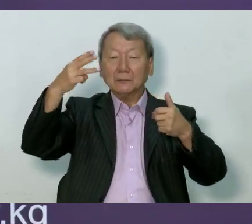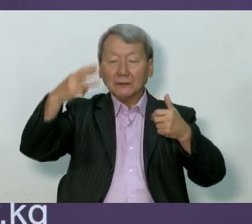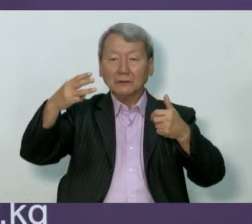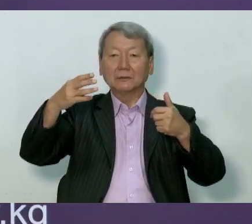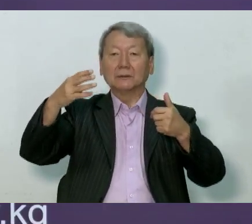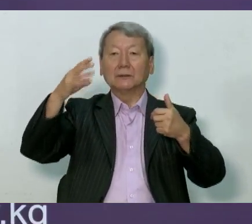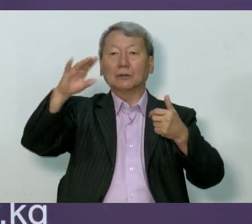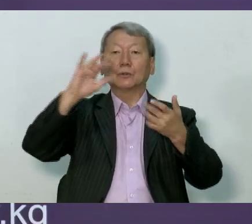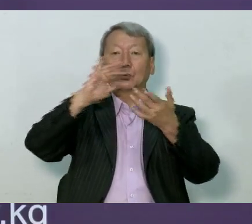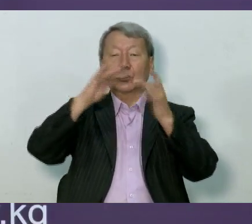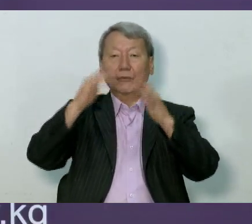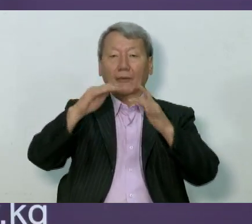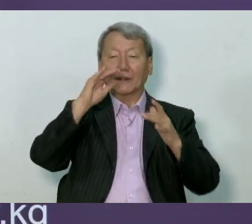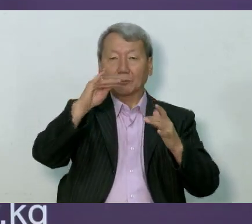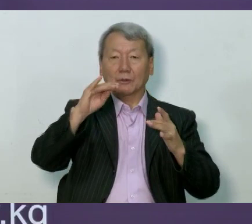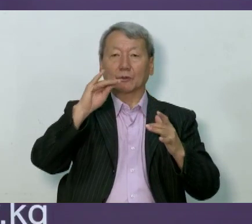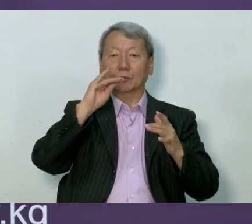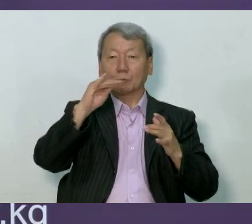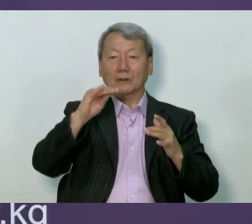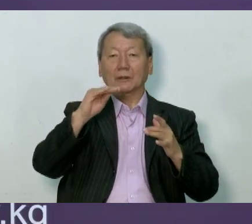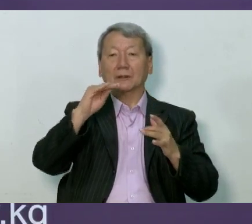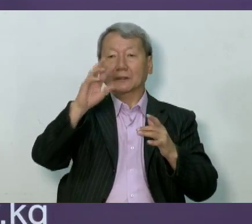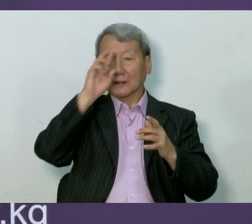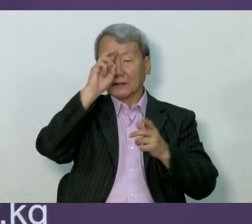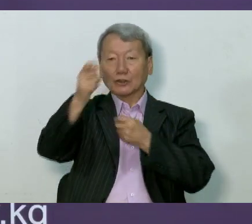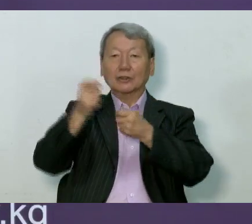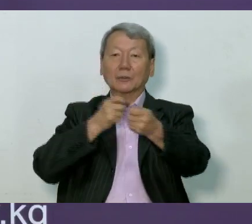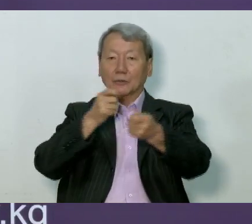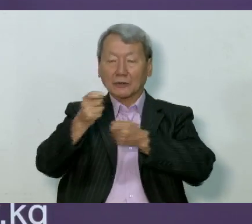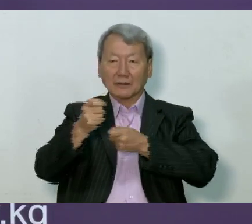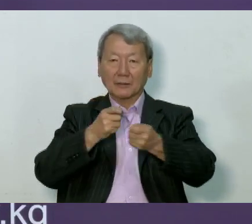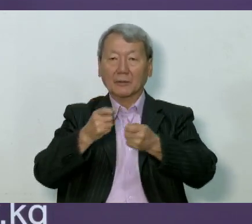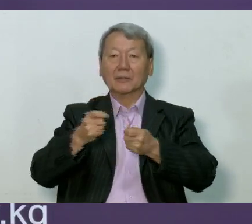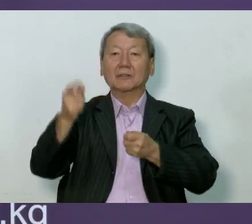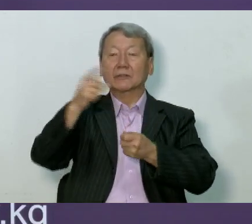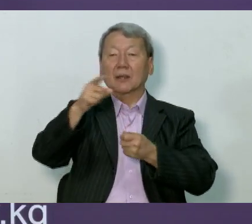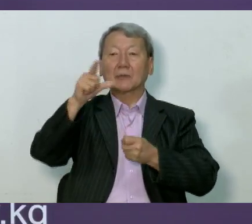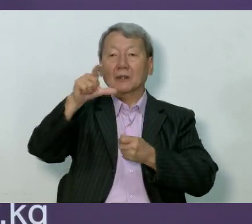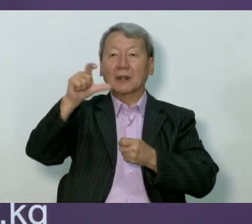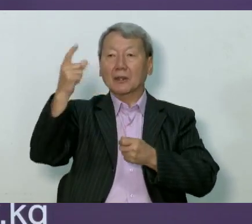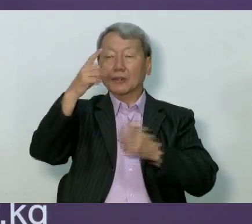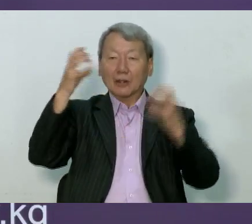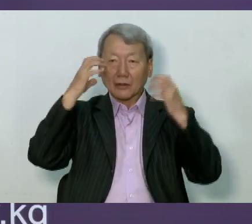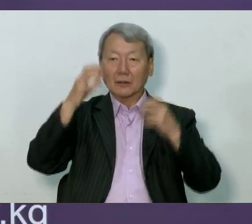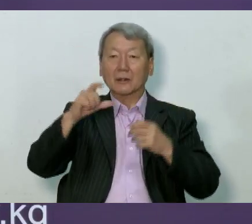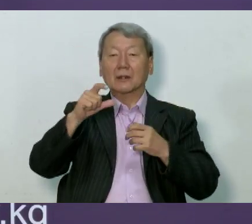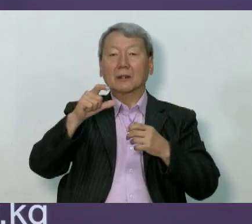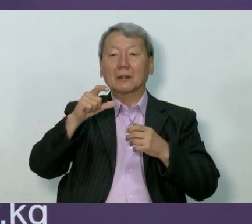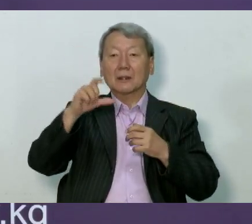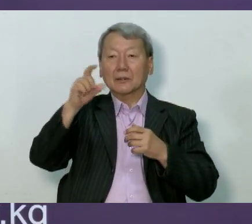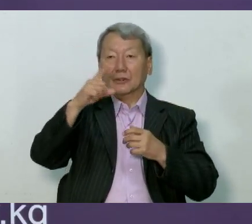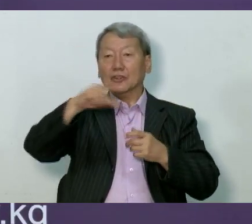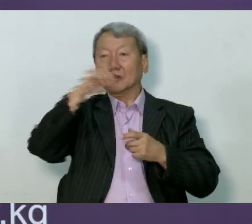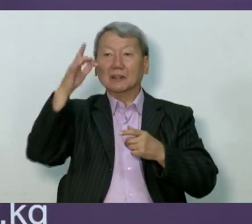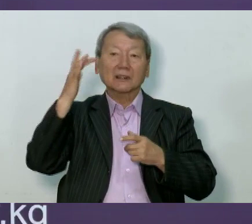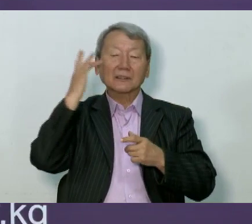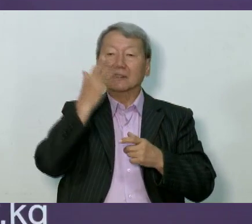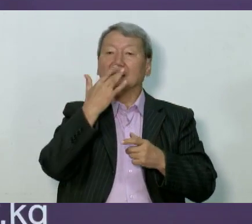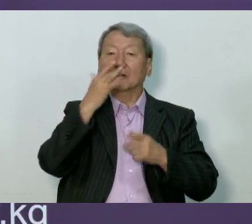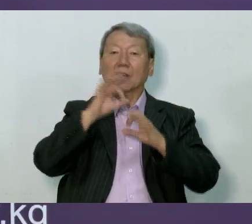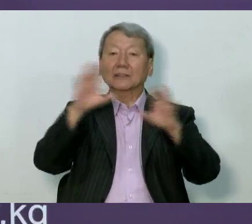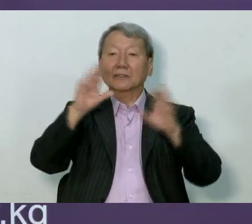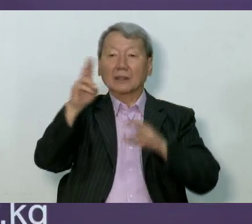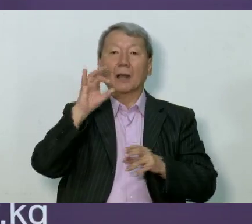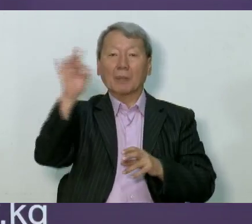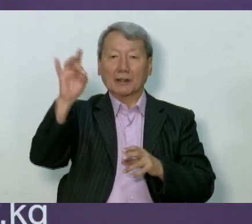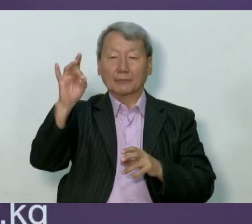ЛФМ, на YouTube-канале ГТРК, ЛТР, в Фейсбуке, на страницах Кыргыз Өкмөтү, социальное правительство, Биринчи радио и через Кыргызское национальное